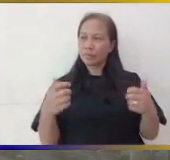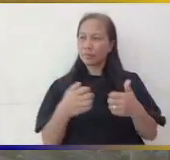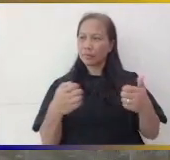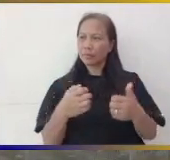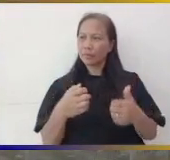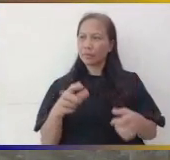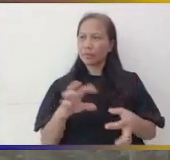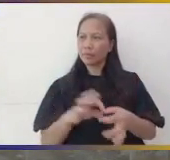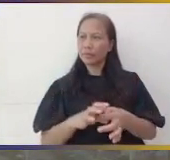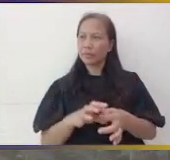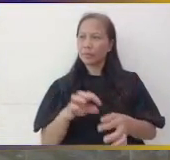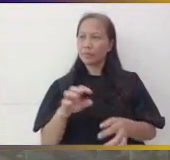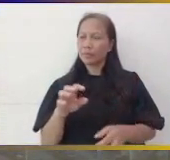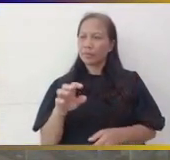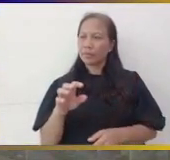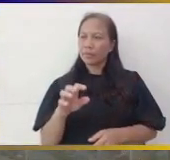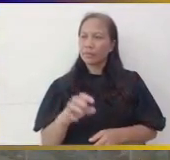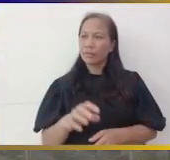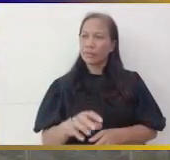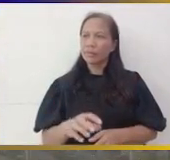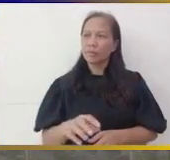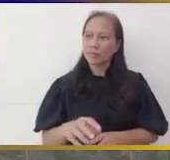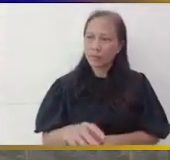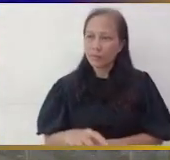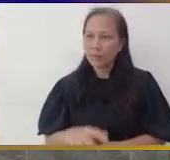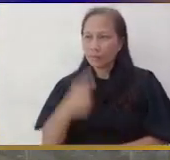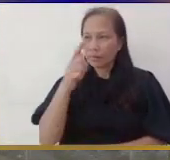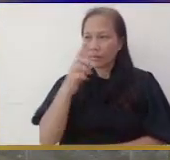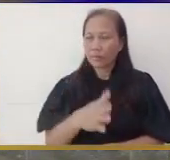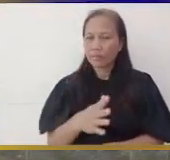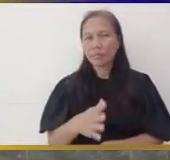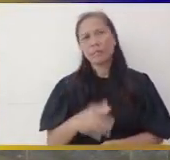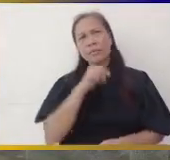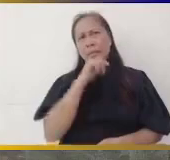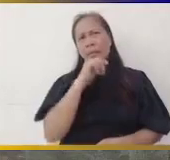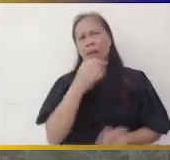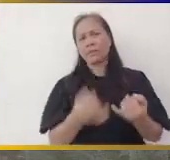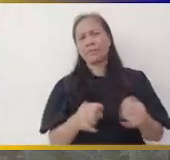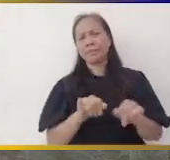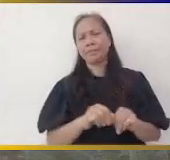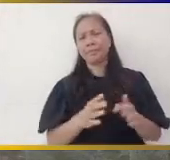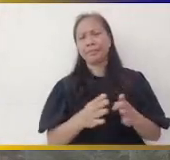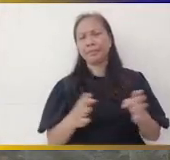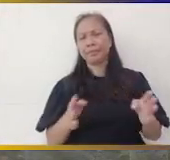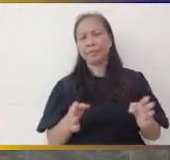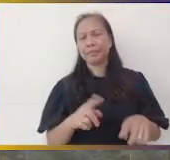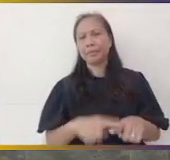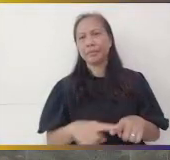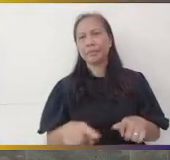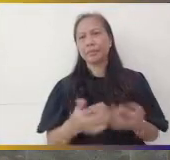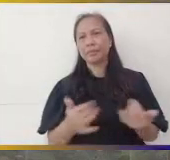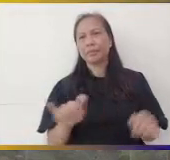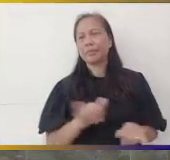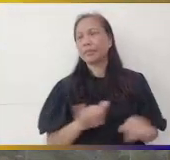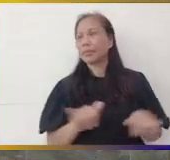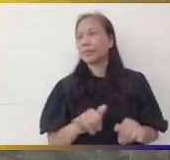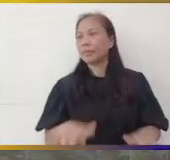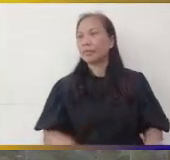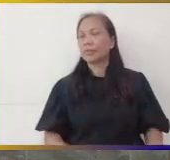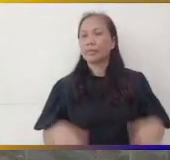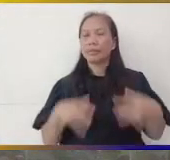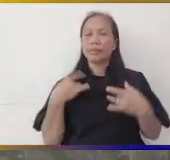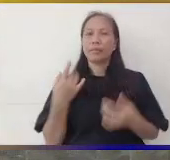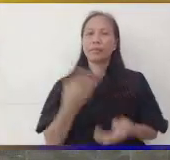Through Their leaders which is Hindi po iyan malaking issue it's because the same thing as sa buhay po natin ngayon we are called